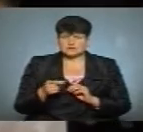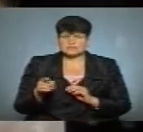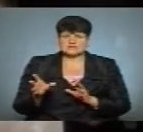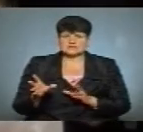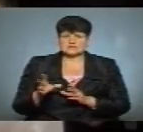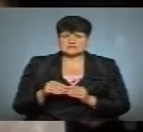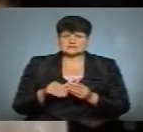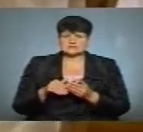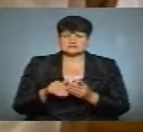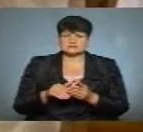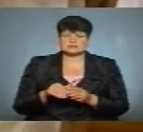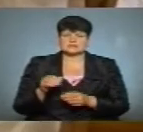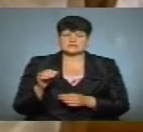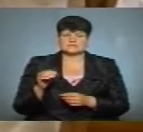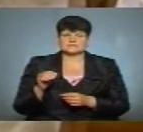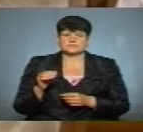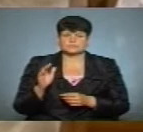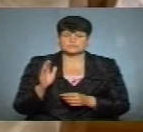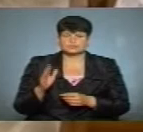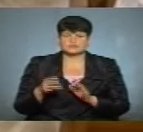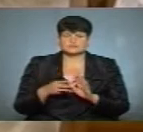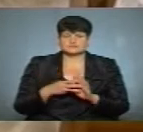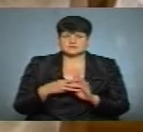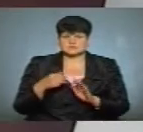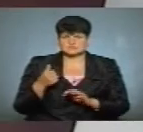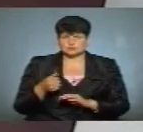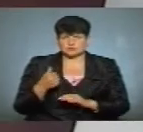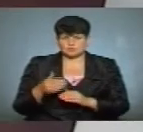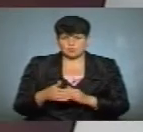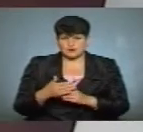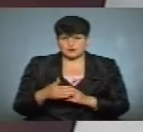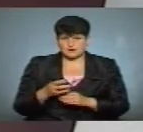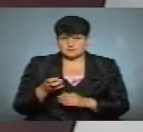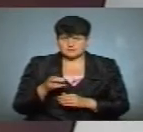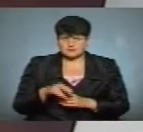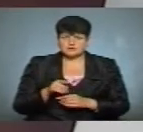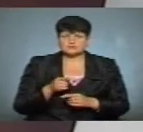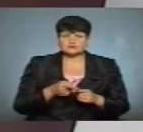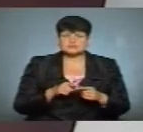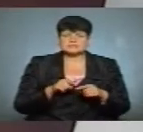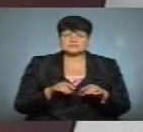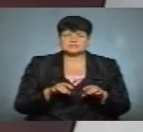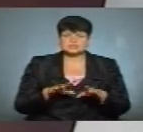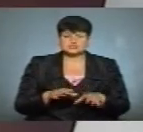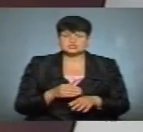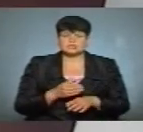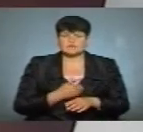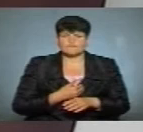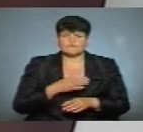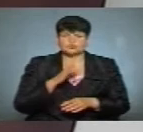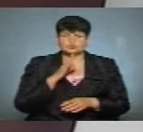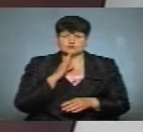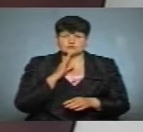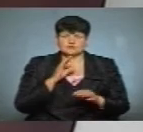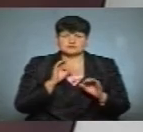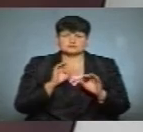спільник Станіслав Бабенко відбуватиме 8 років покарання. Тоді такий вирок суду вдова Наталія Ващенко